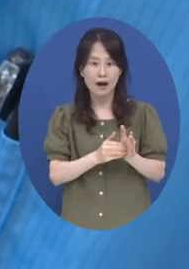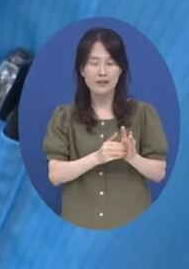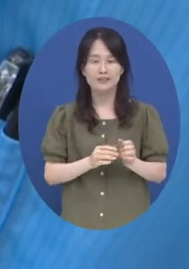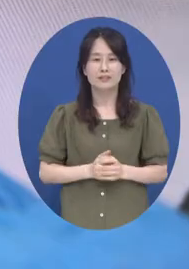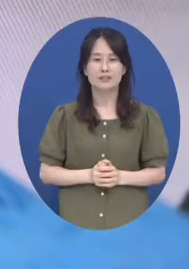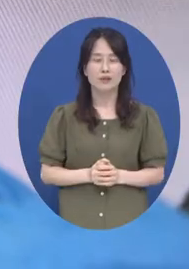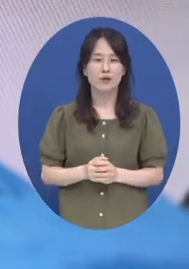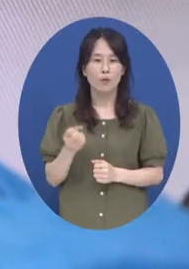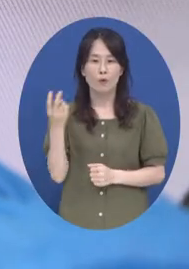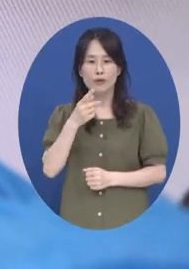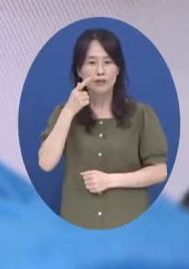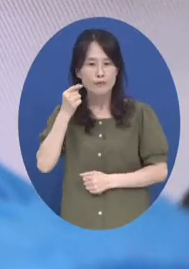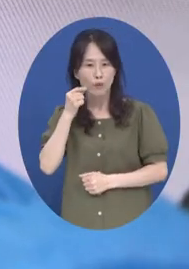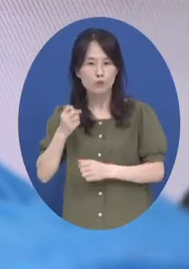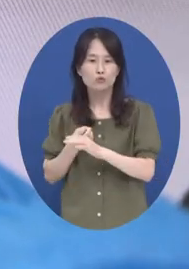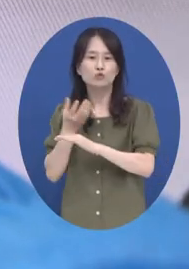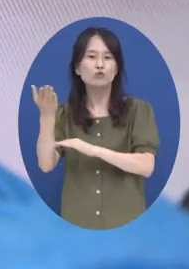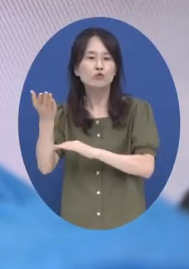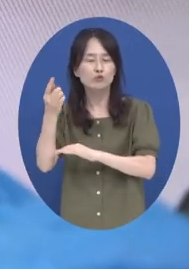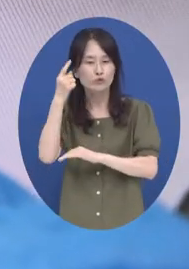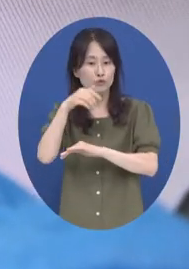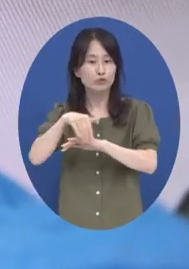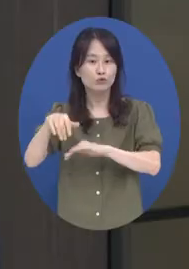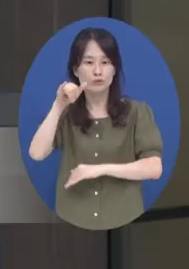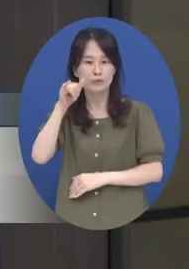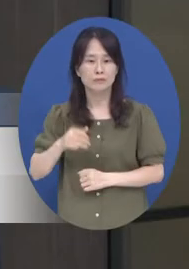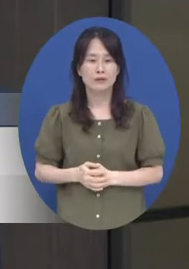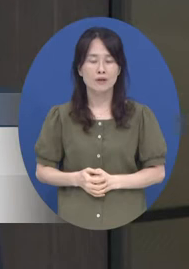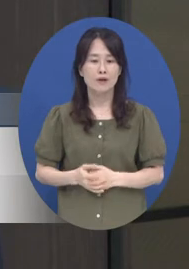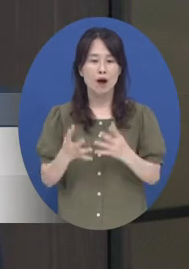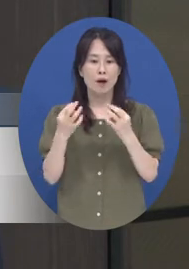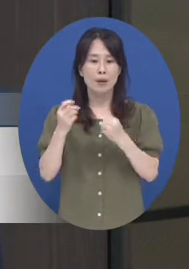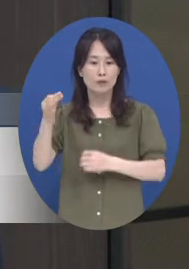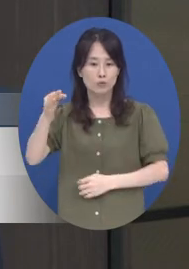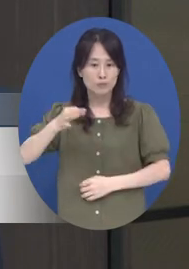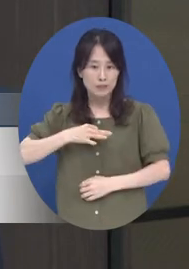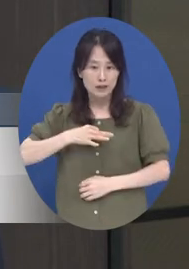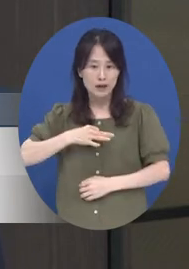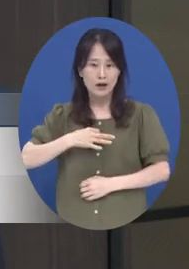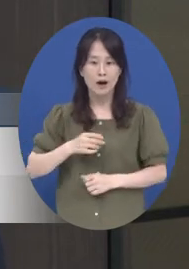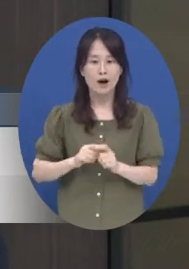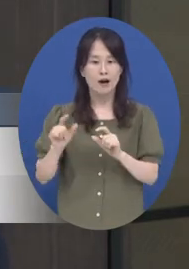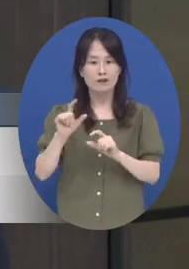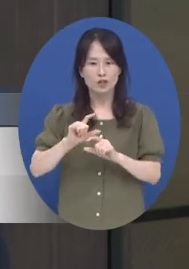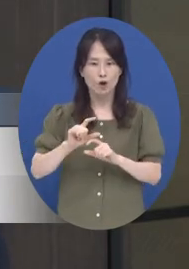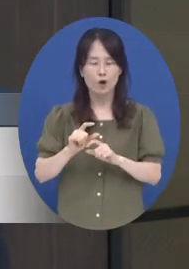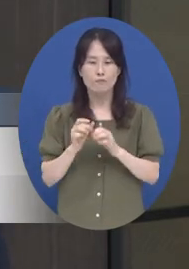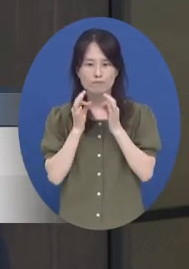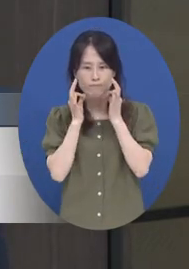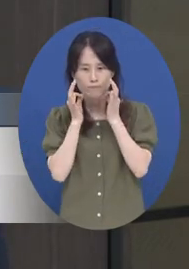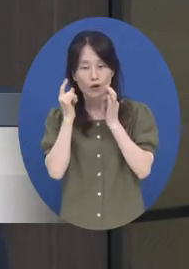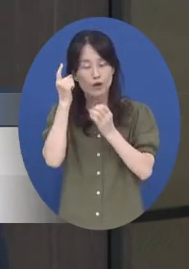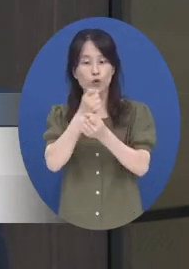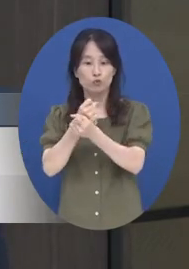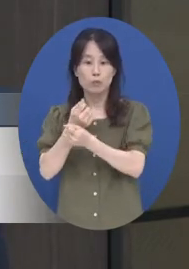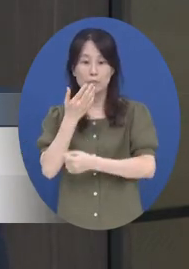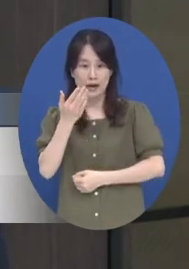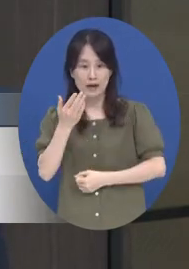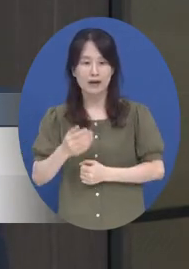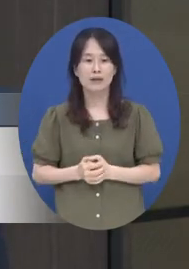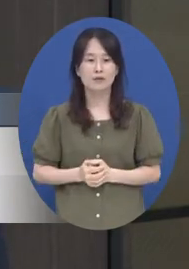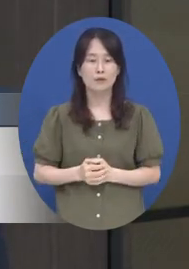자립화는 물론 일본으로 역수출을 앞두고 있습니다. 많은 자금을 지원받음으로써 좀더